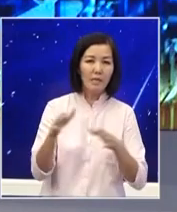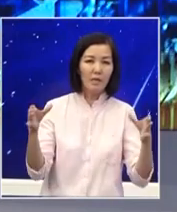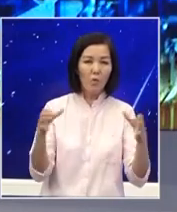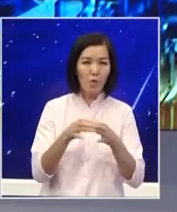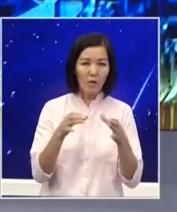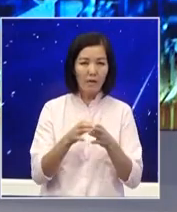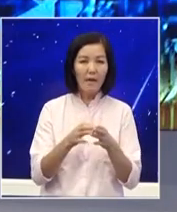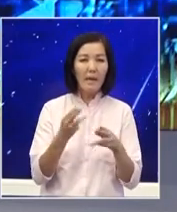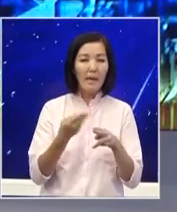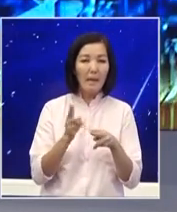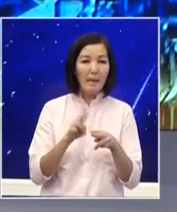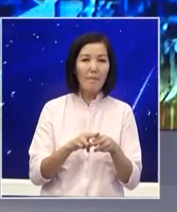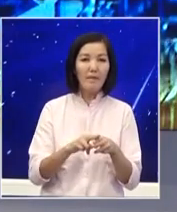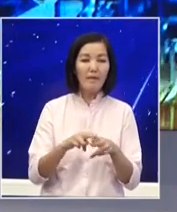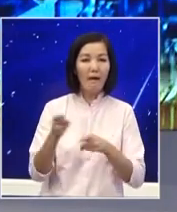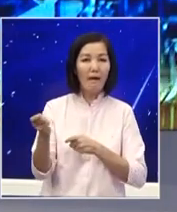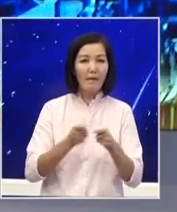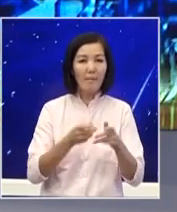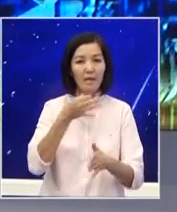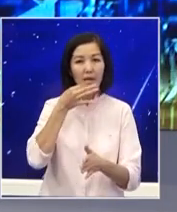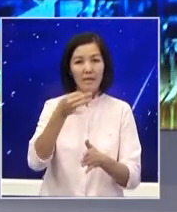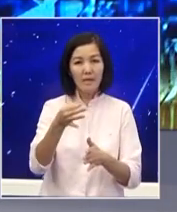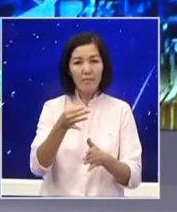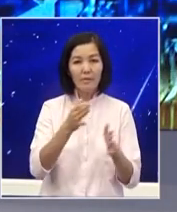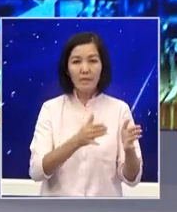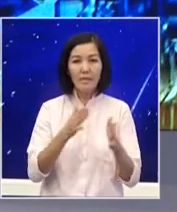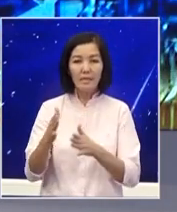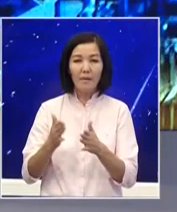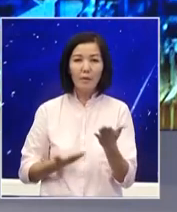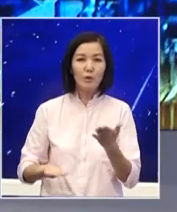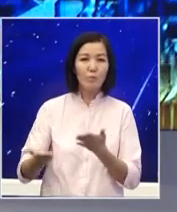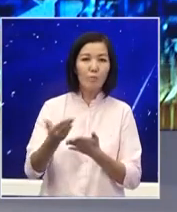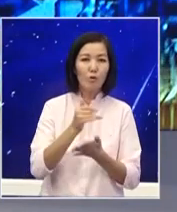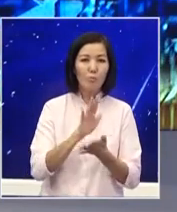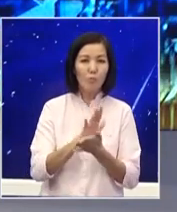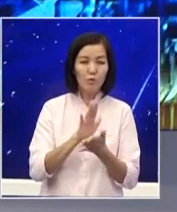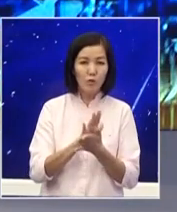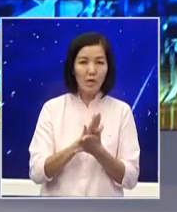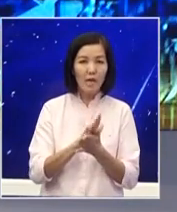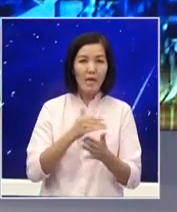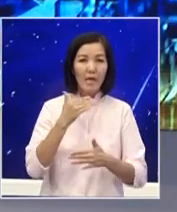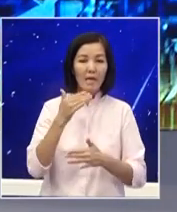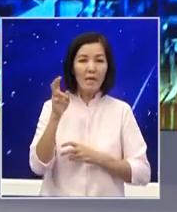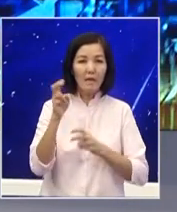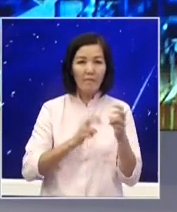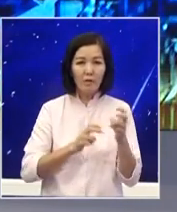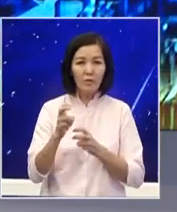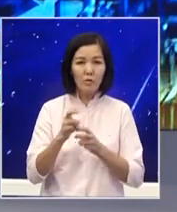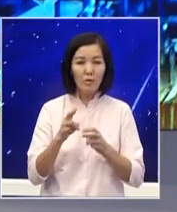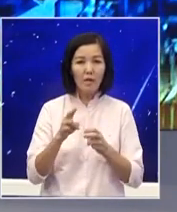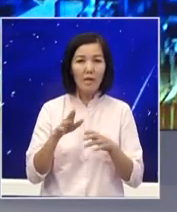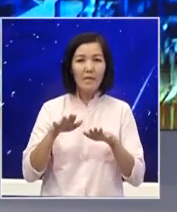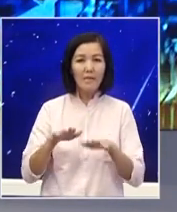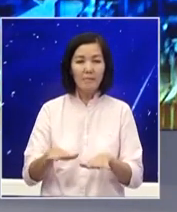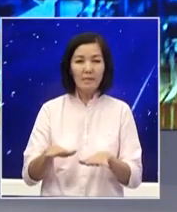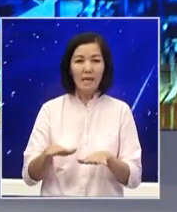органов именно акиматы ответственны за рациональную систему сбора мусора и создание инфраструктуры и на полигонах выполнение этих условий